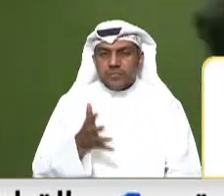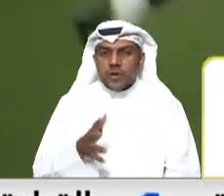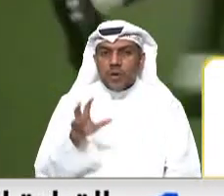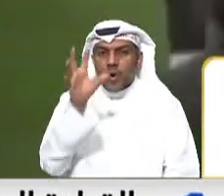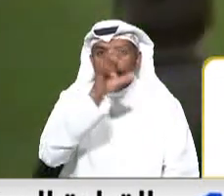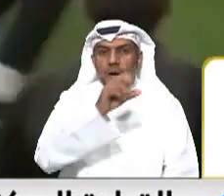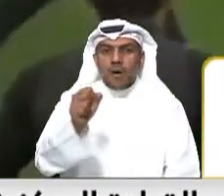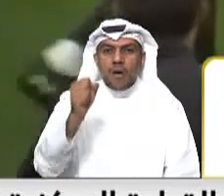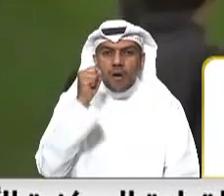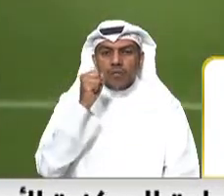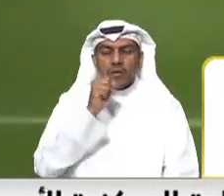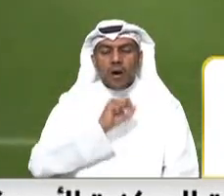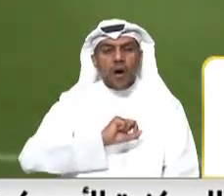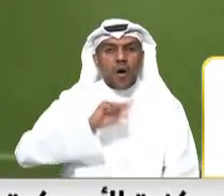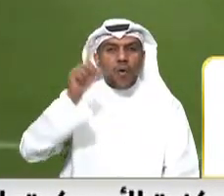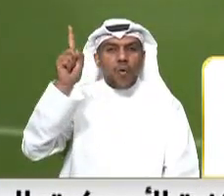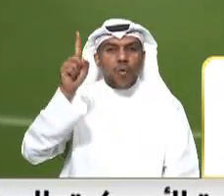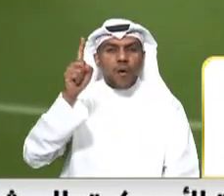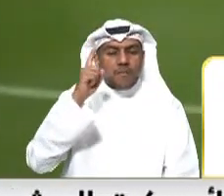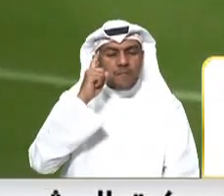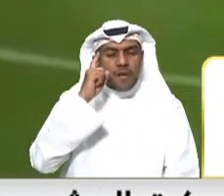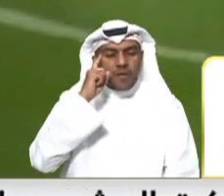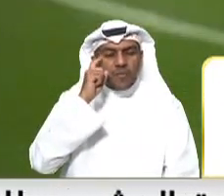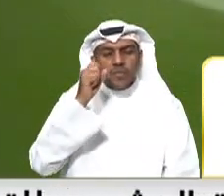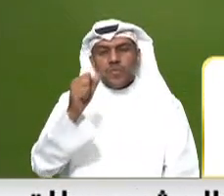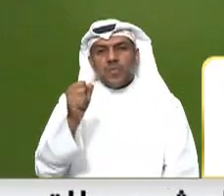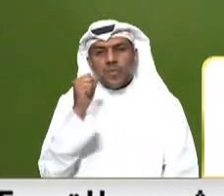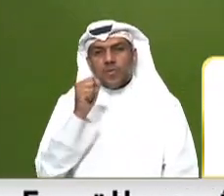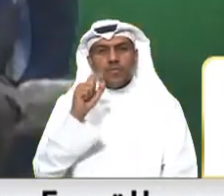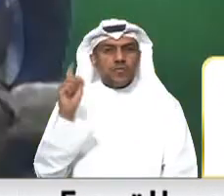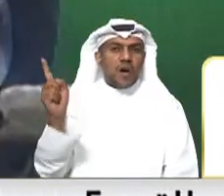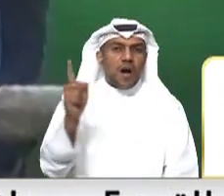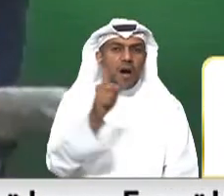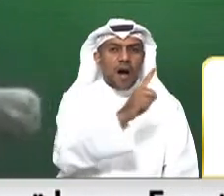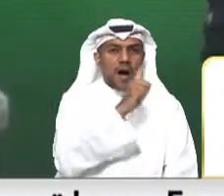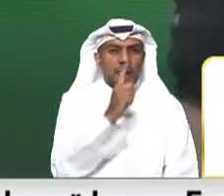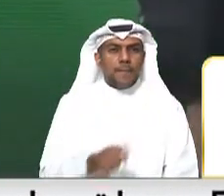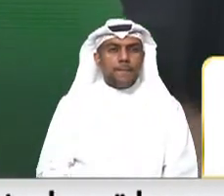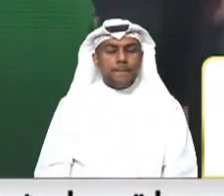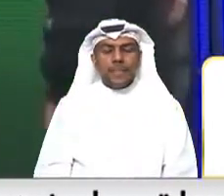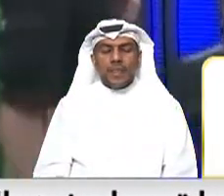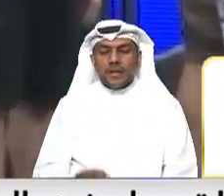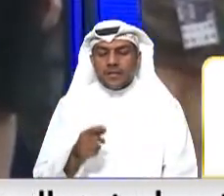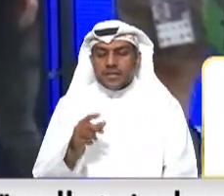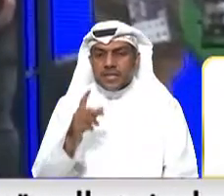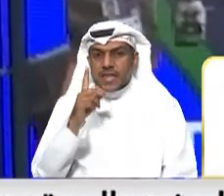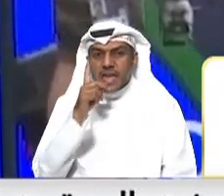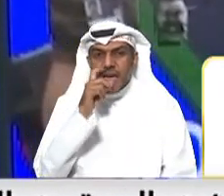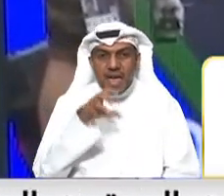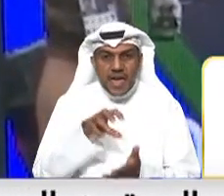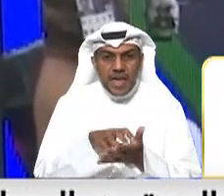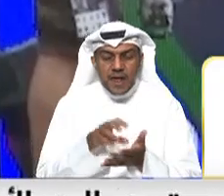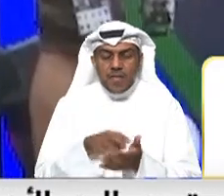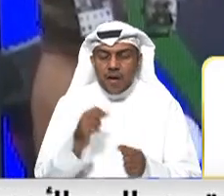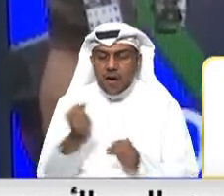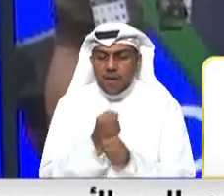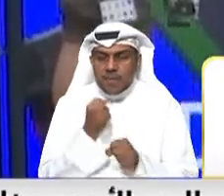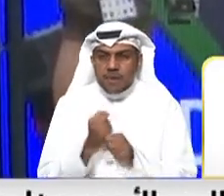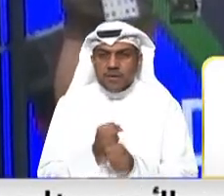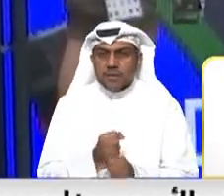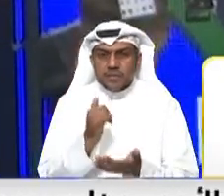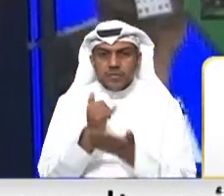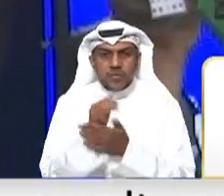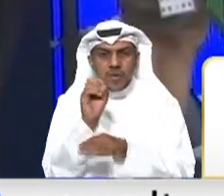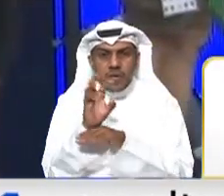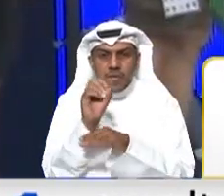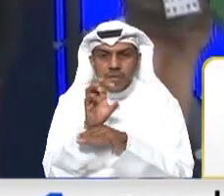والانفراد بالرقم القياسي على مستوى القارة والعالم، حيث أدى لاعب الفريق تدريبهم على ملعب ويمبلي تحت قيادة